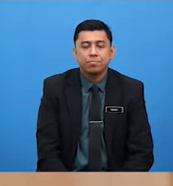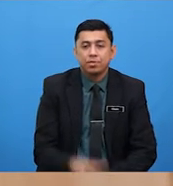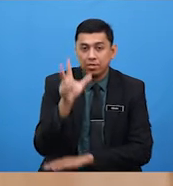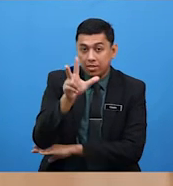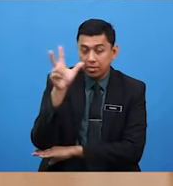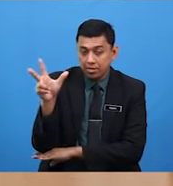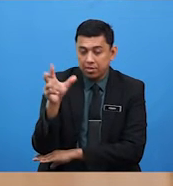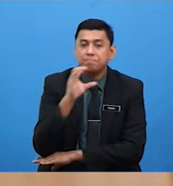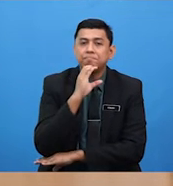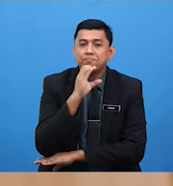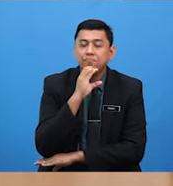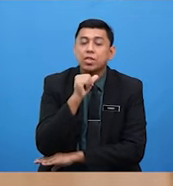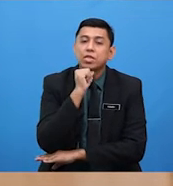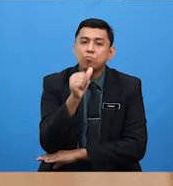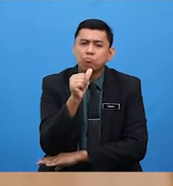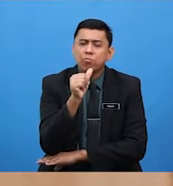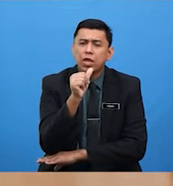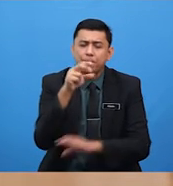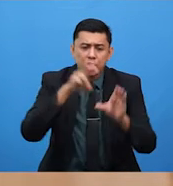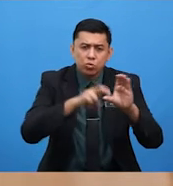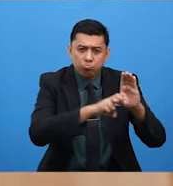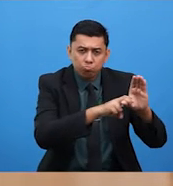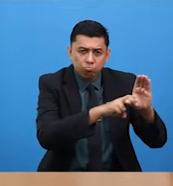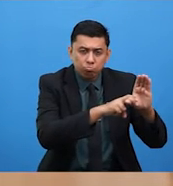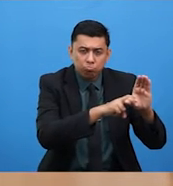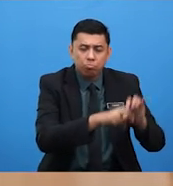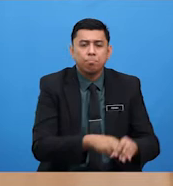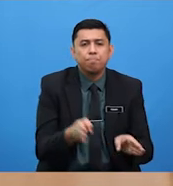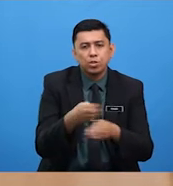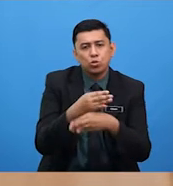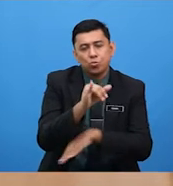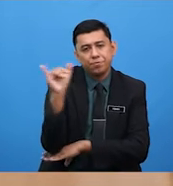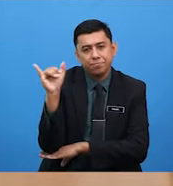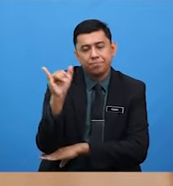Ketiga-tiga cecair ini bergantung kepada bekas untuk bentuknya.